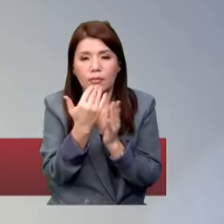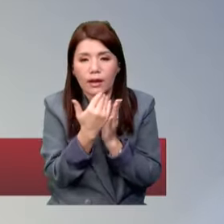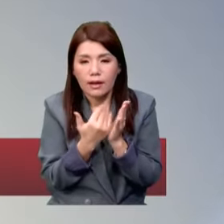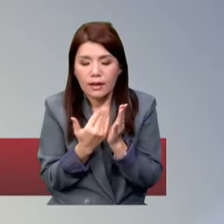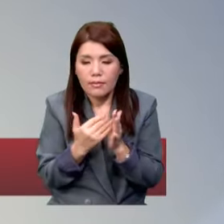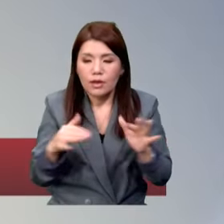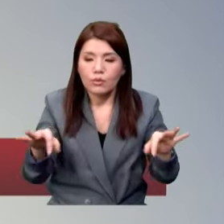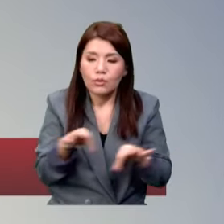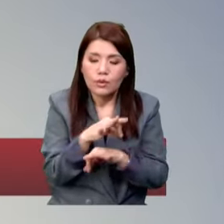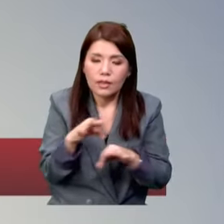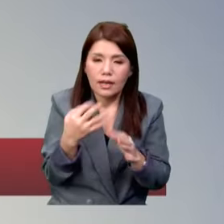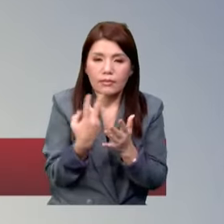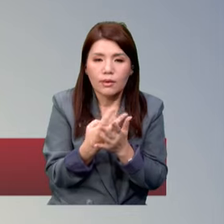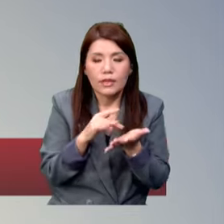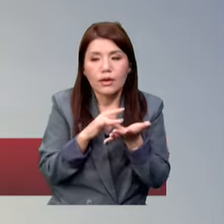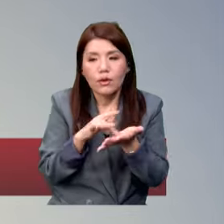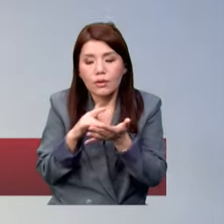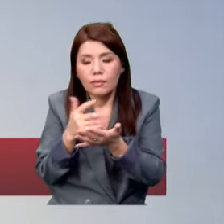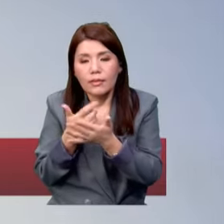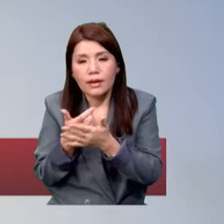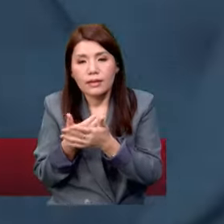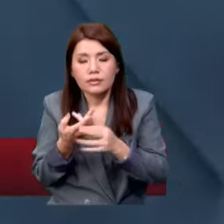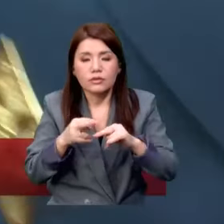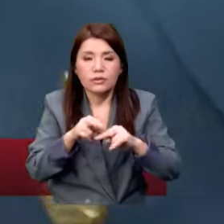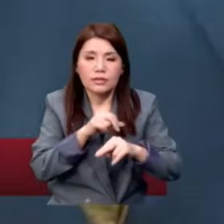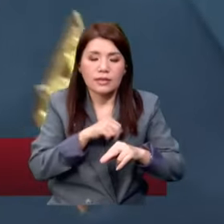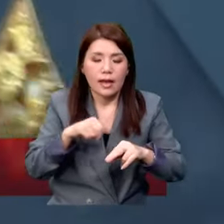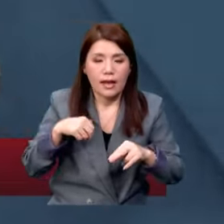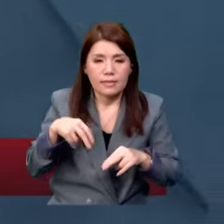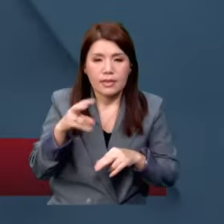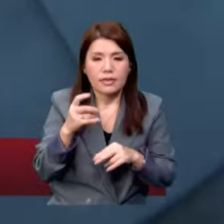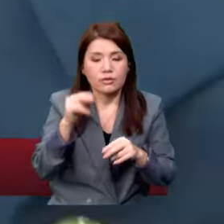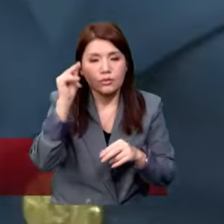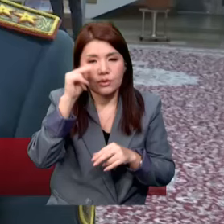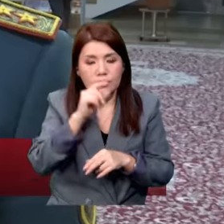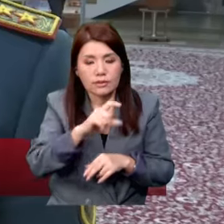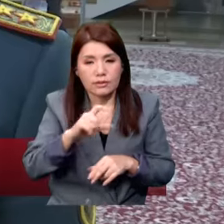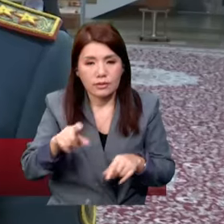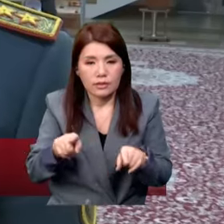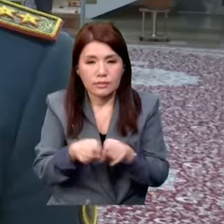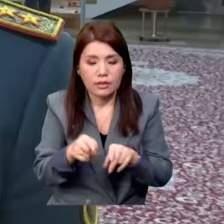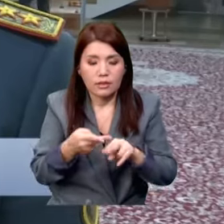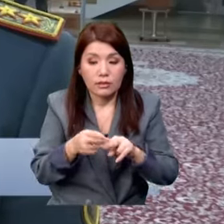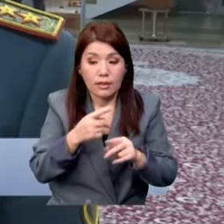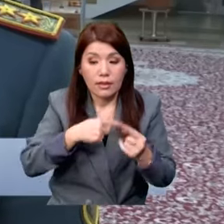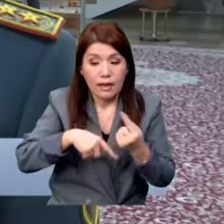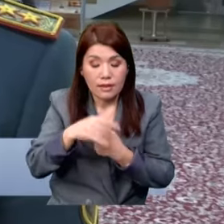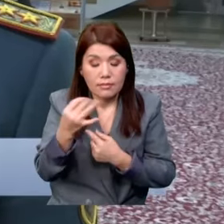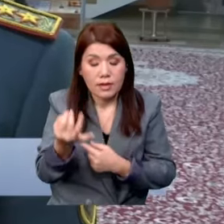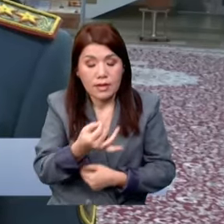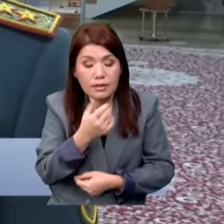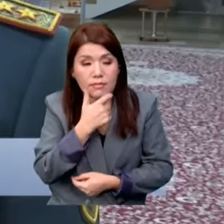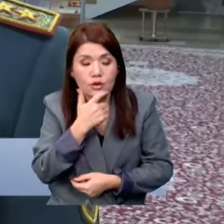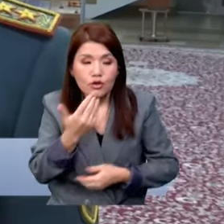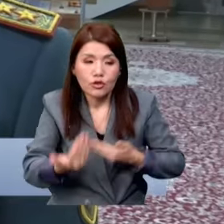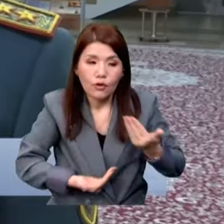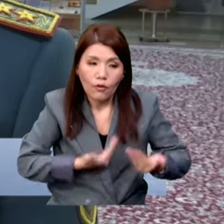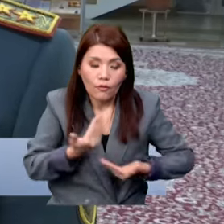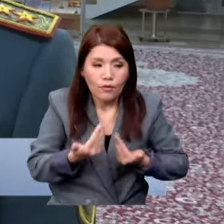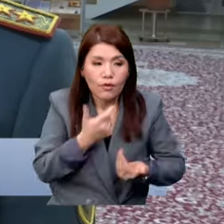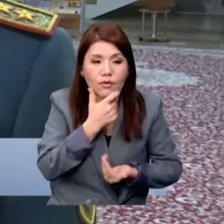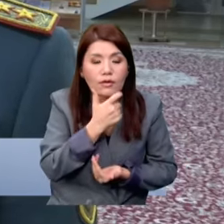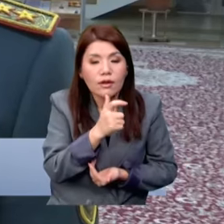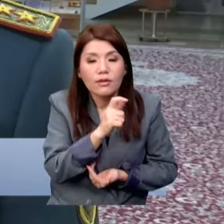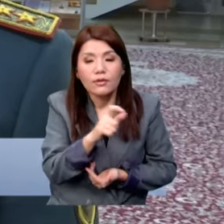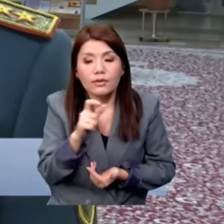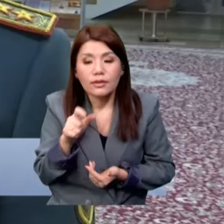музыкальные номера и экскурсию организовали сами лицеисты. Нашим лицеистам настолько интересно увидеть вживую тех людей,